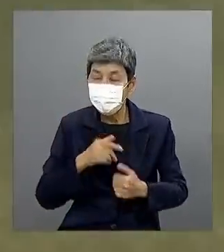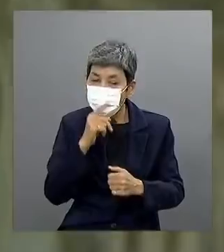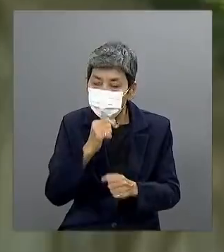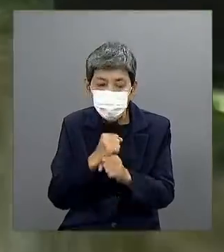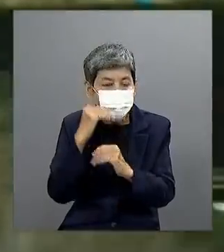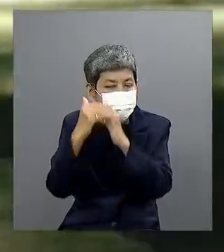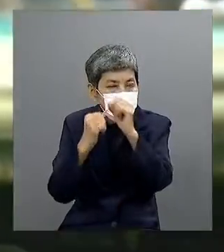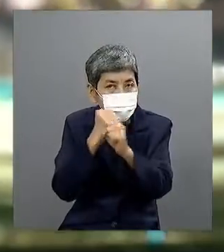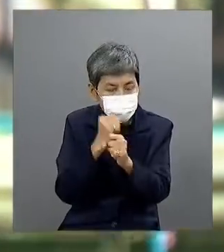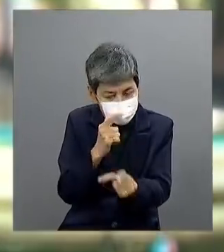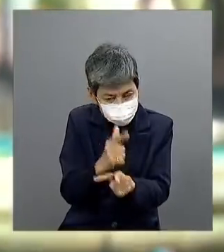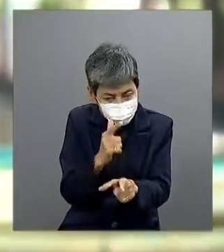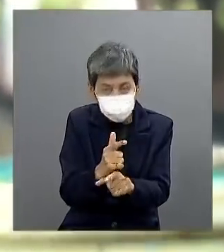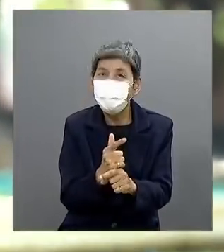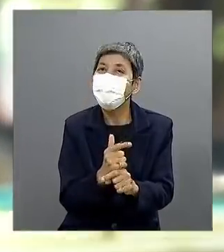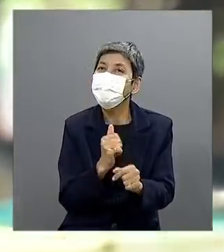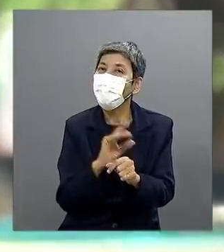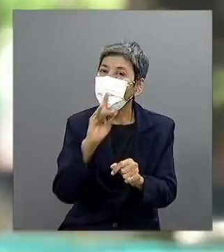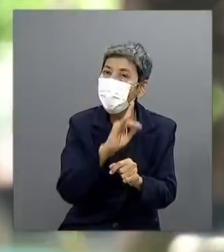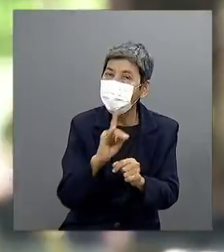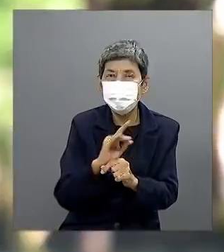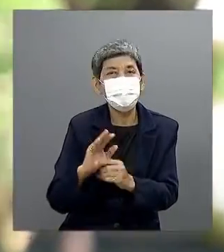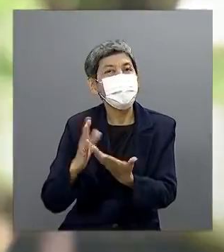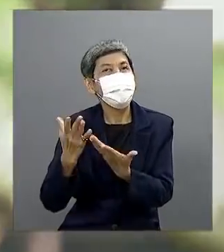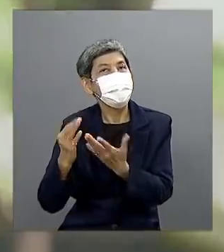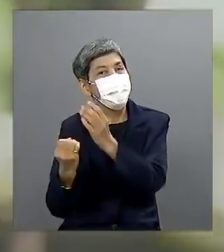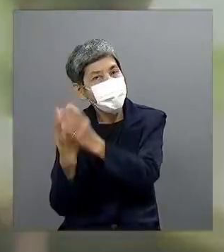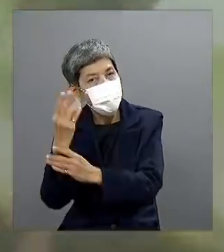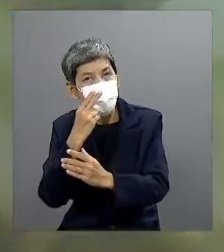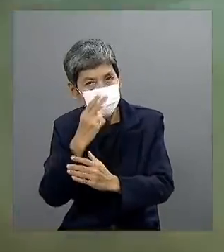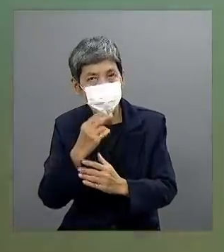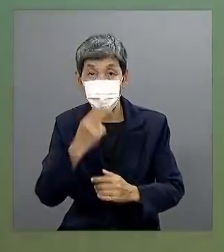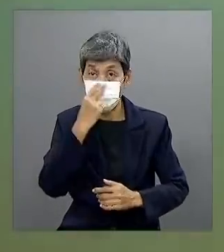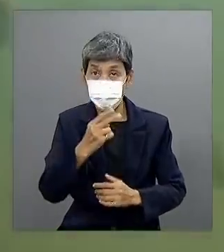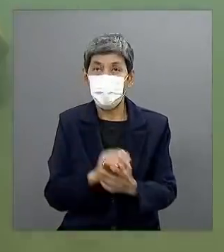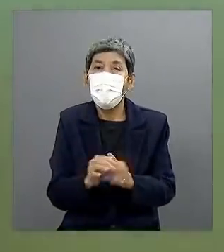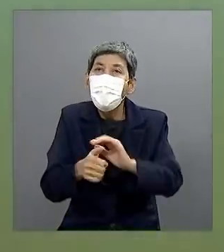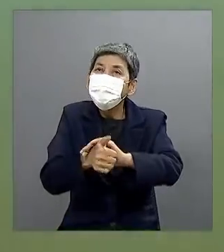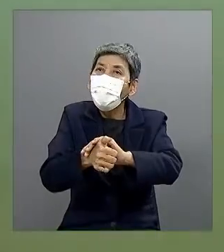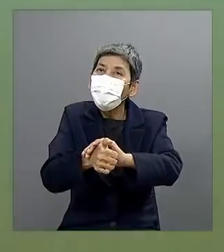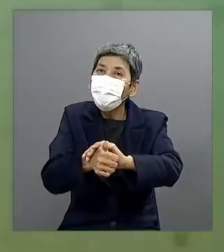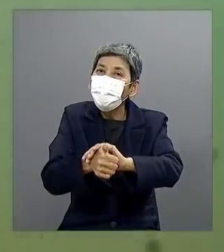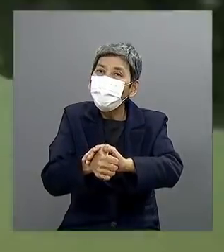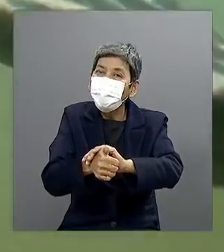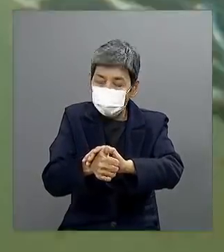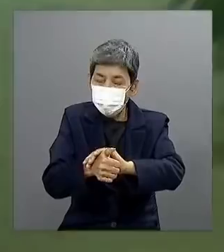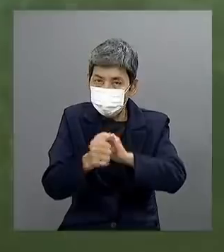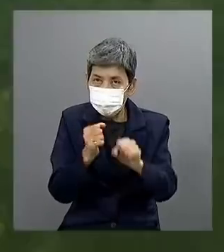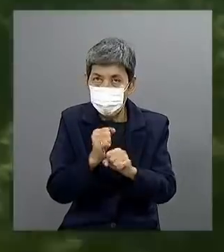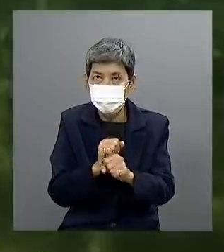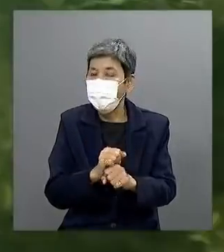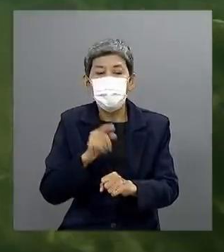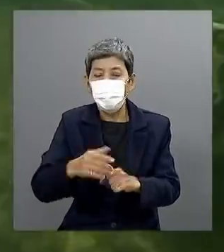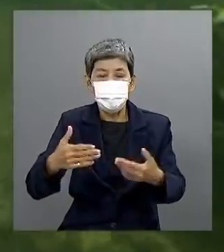ยงพันธุ์พืชและสัตว์ประจำเกาะแสมสารครับนี่ก็คือเจ้าเต่ากระและเต่าตนุขาใหญ่ประจำบ่อแห่งนี้นั่นเ